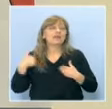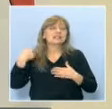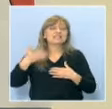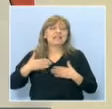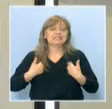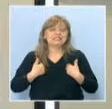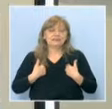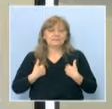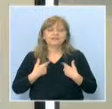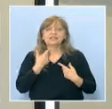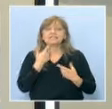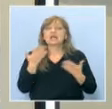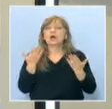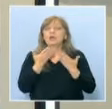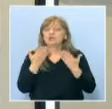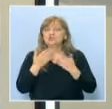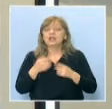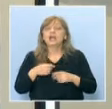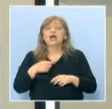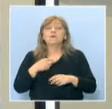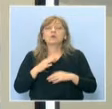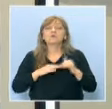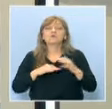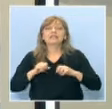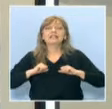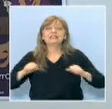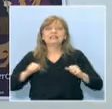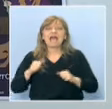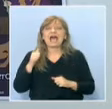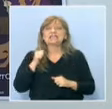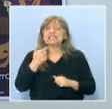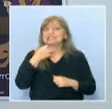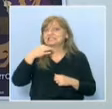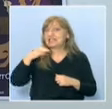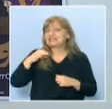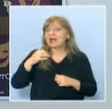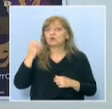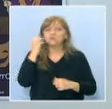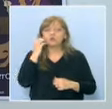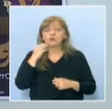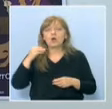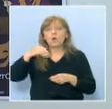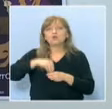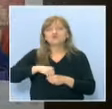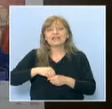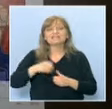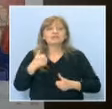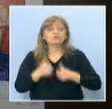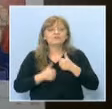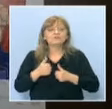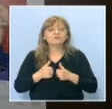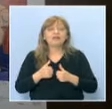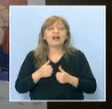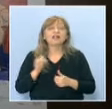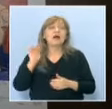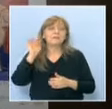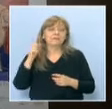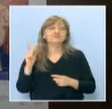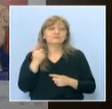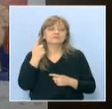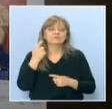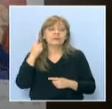професионалната гимназия по туризъм доктор Асен Златаров Бургас, участието в фестивала беше дебютно. Смятам, че се справихме